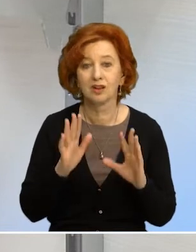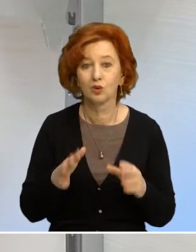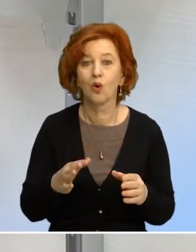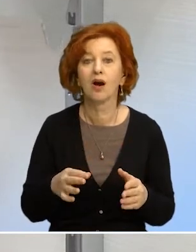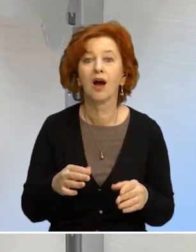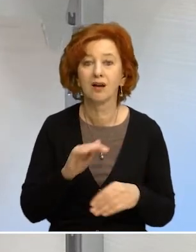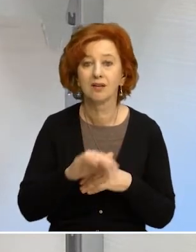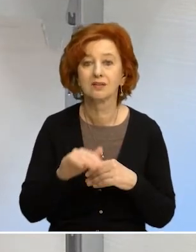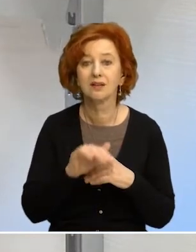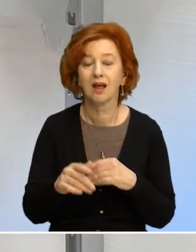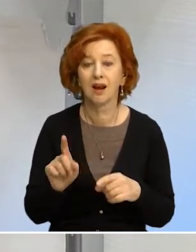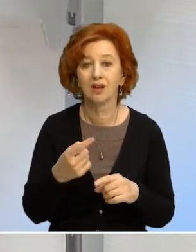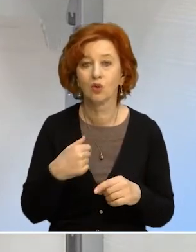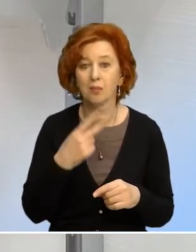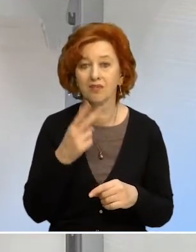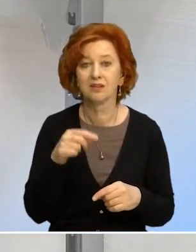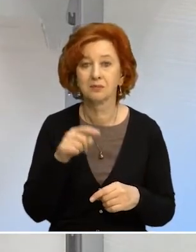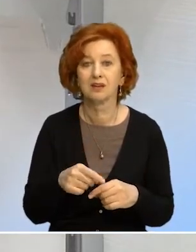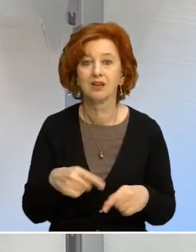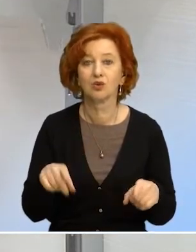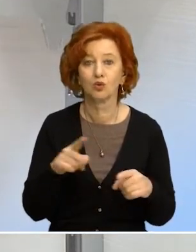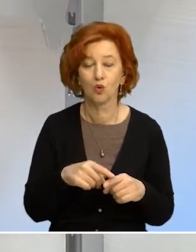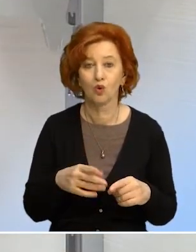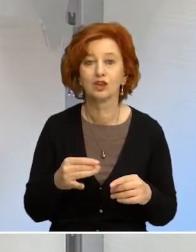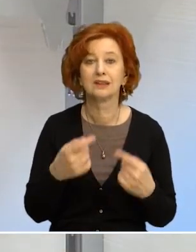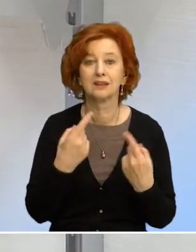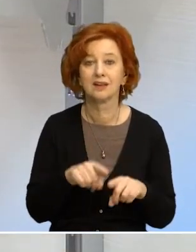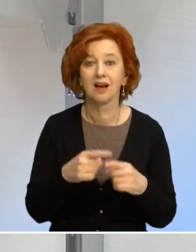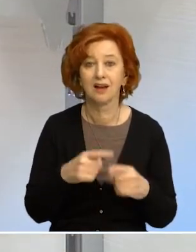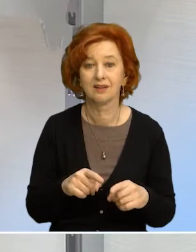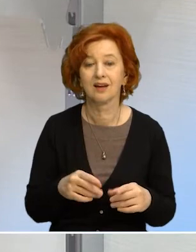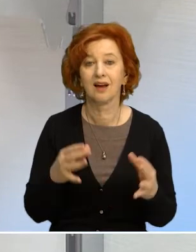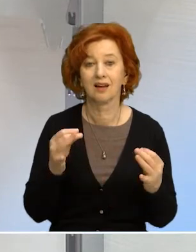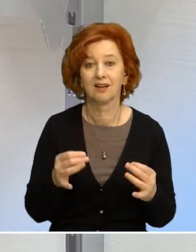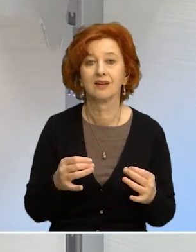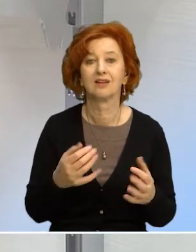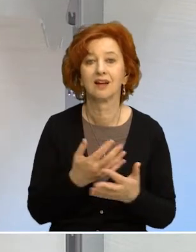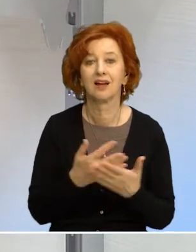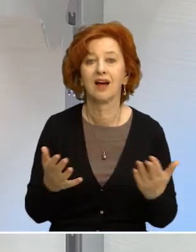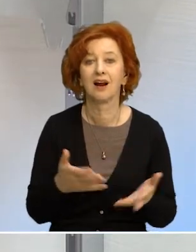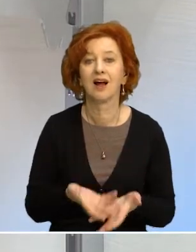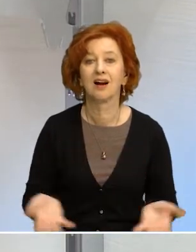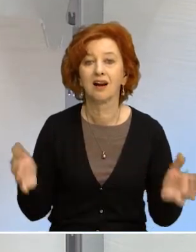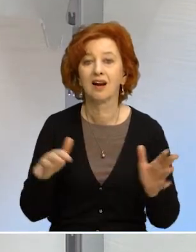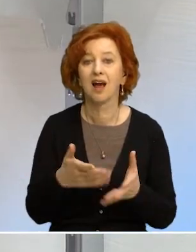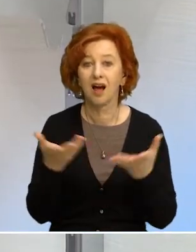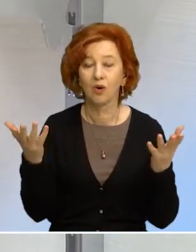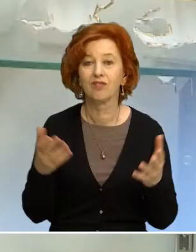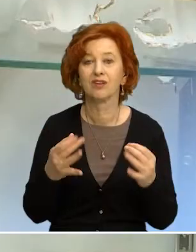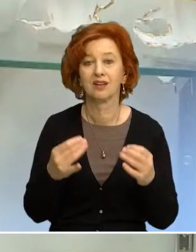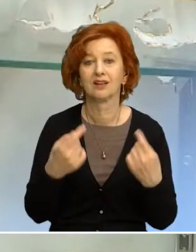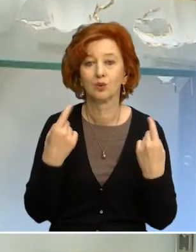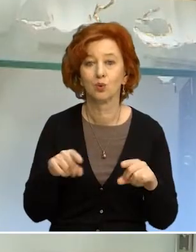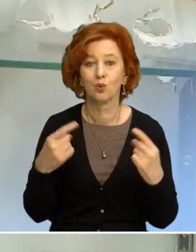только изделия, которые мы видим здесь, это и наша привычная нам сантехника. Ну, собственно, раковины и другие